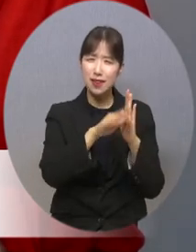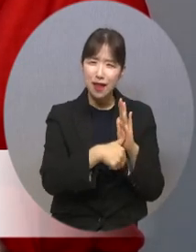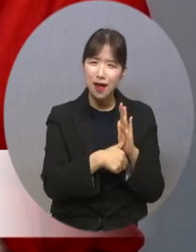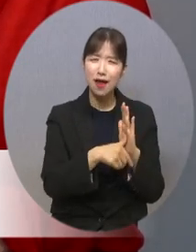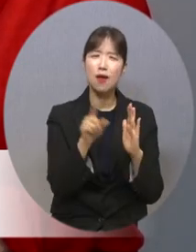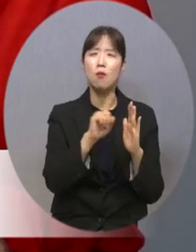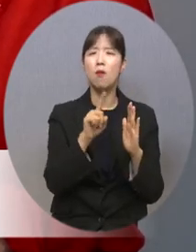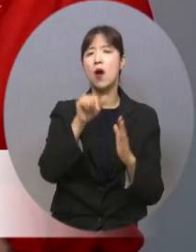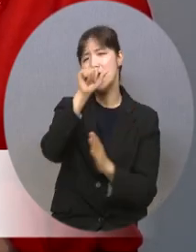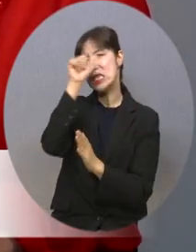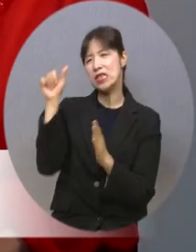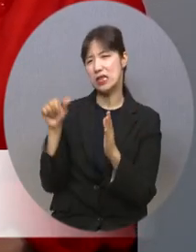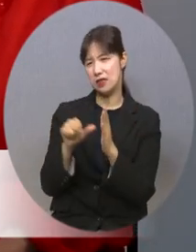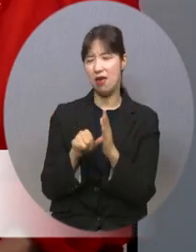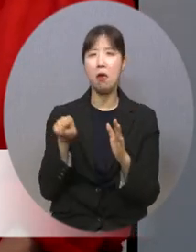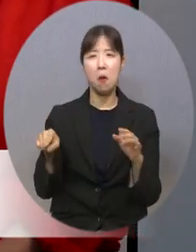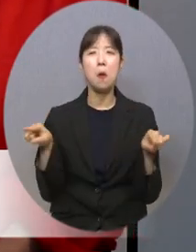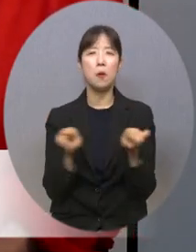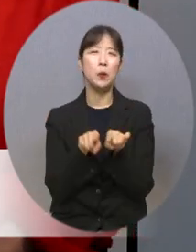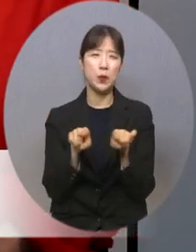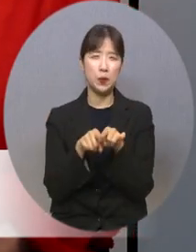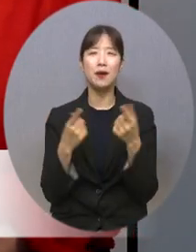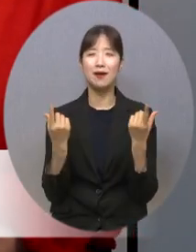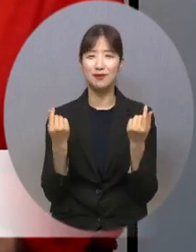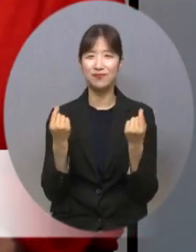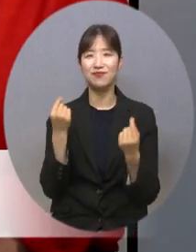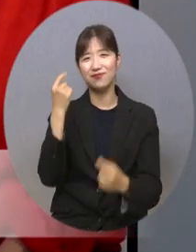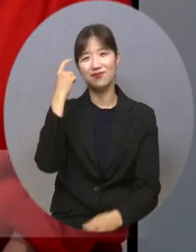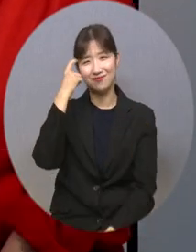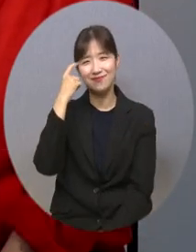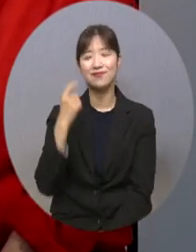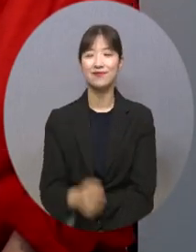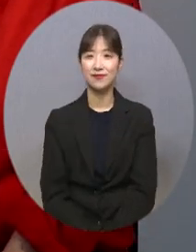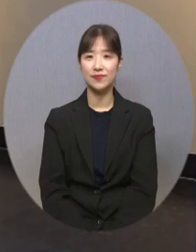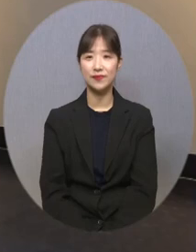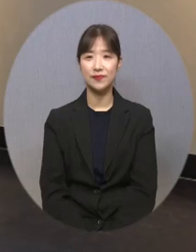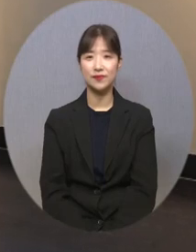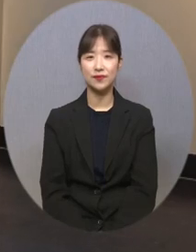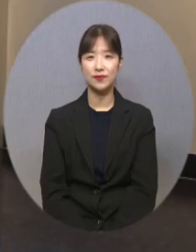꼭 인생과 똑같다는 생각을 하고 합니다.